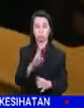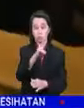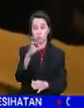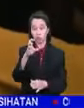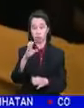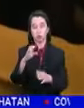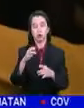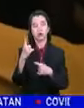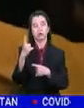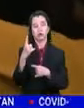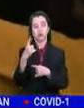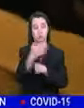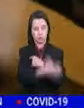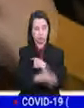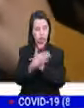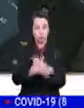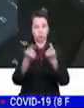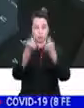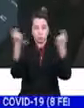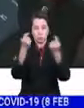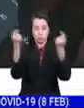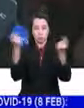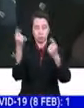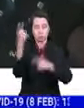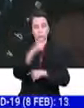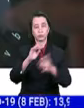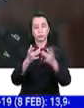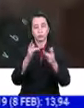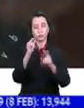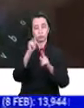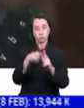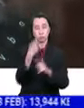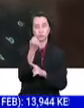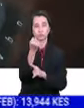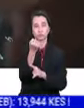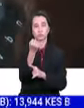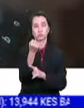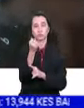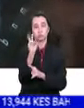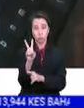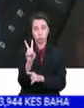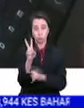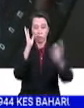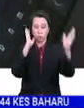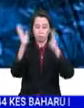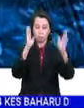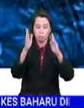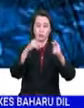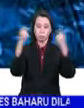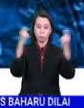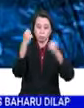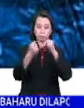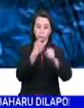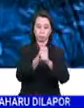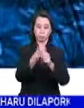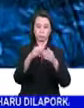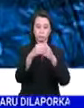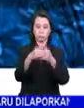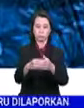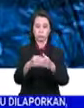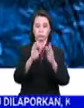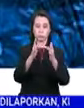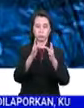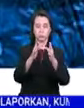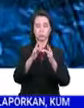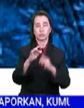negara menyambut Hari Keselamatan Internet SID pada bulan Februari setiap tahun. Di Malaysia, sambutan SID tahun ini diterajui oleh Cyber